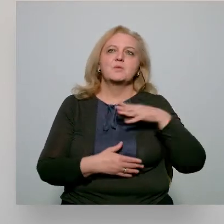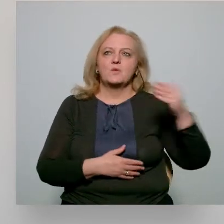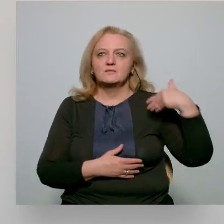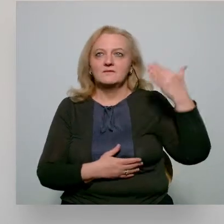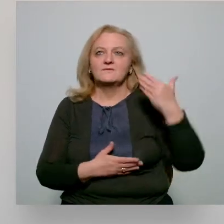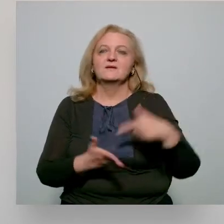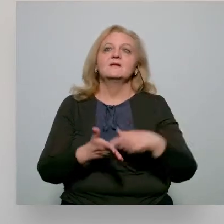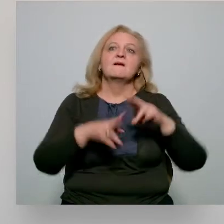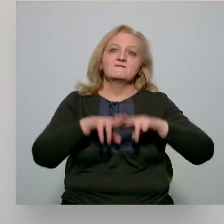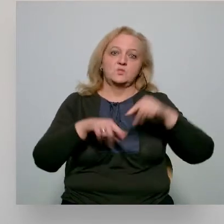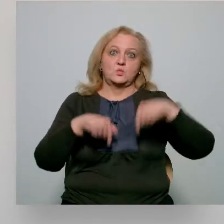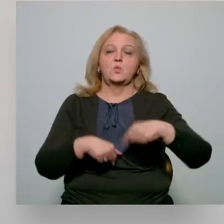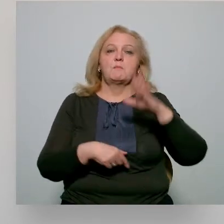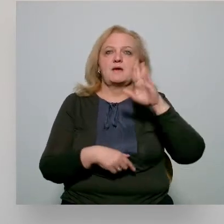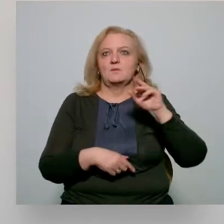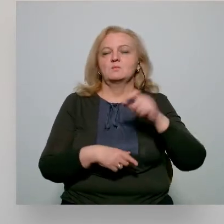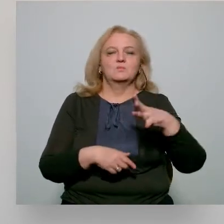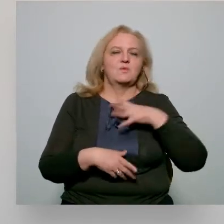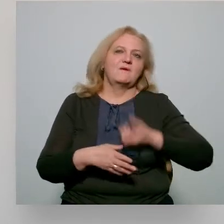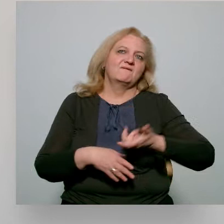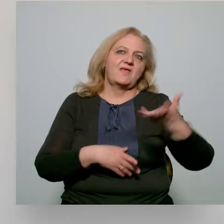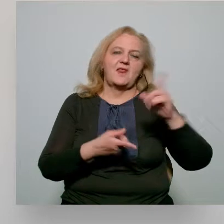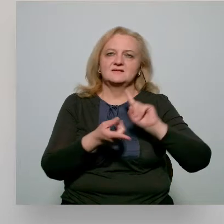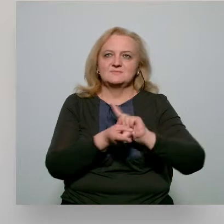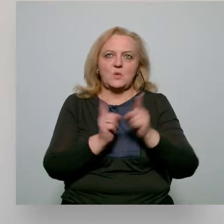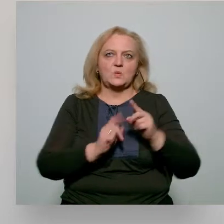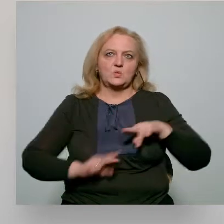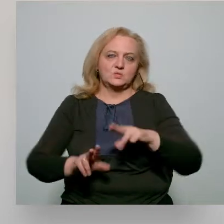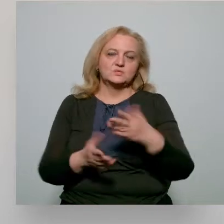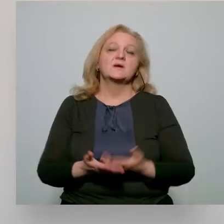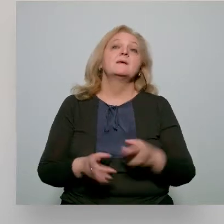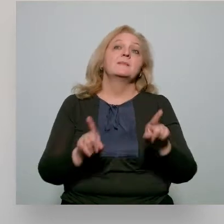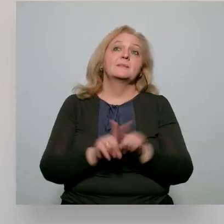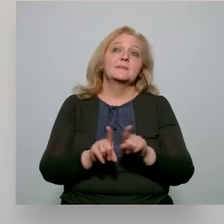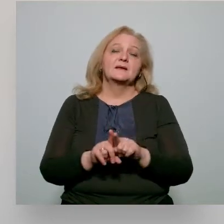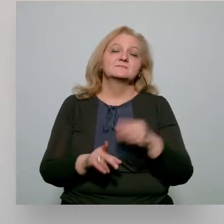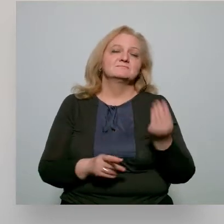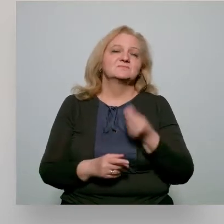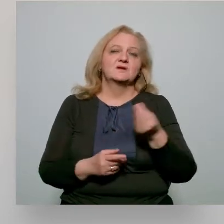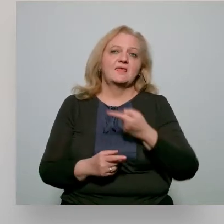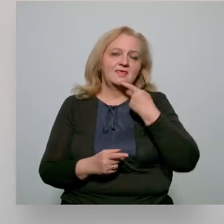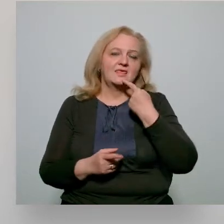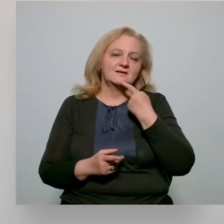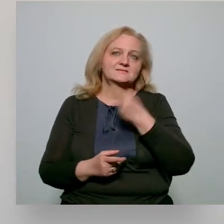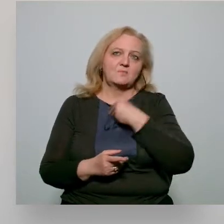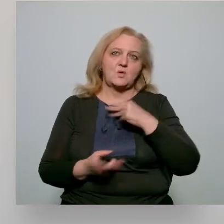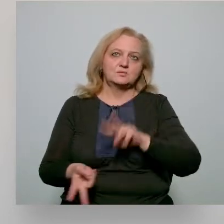innymi chociażby Fundacji Batorego w wielu spotkaniach uczestniczył, ale był przekładany na język